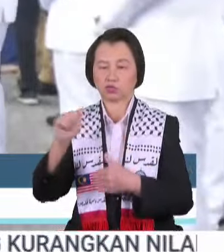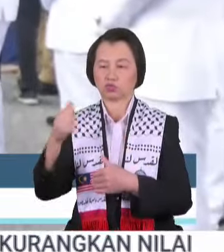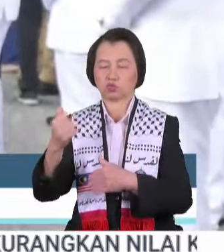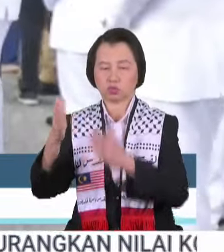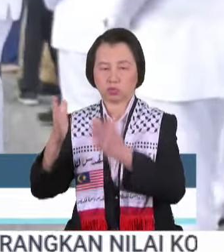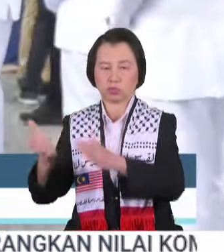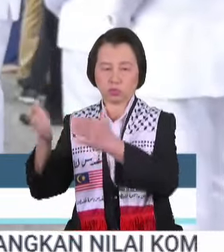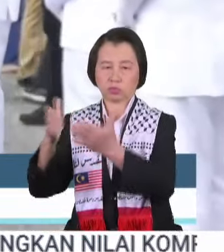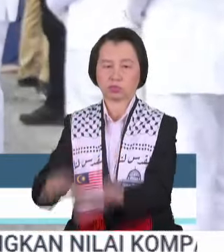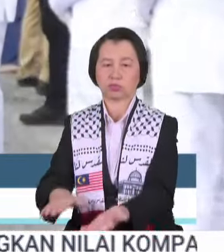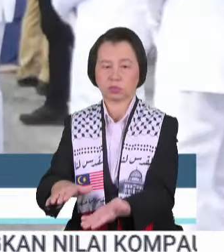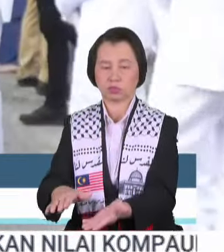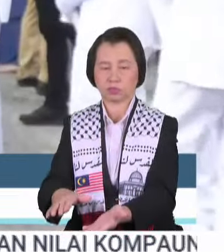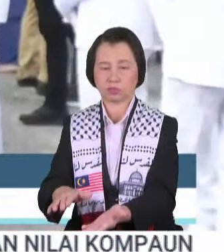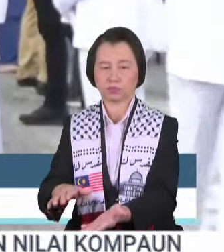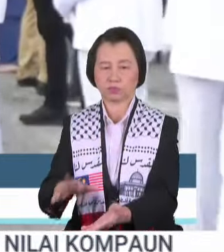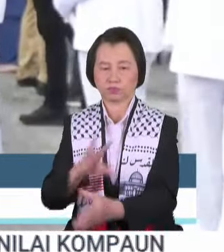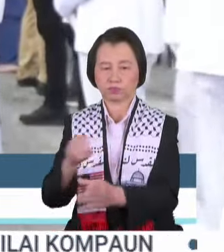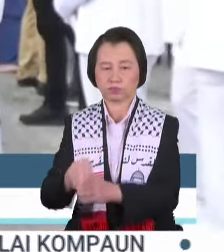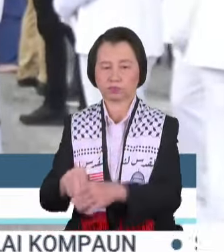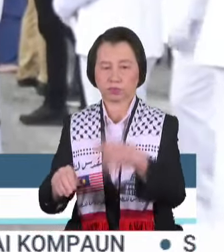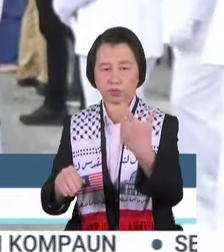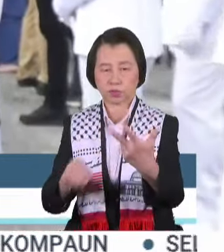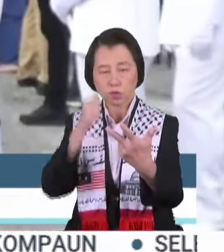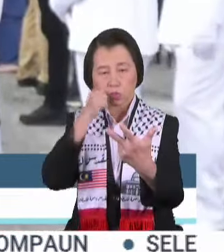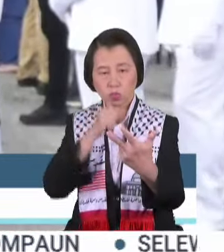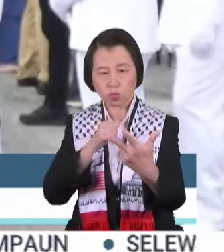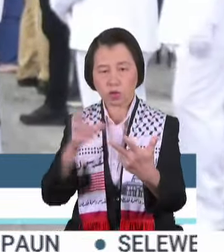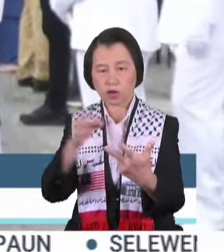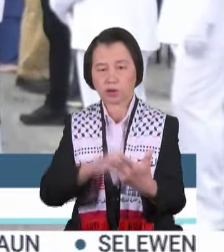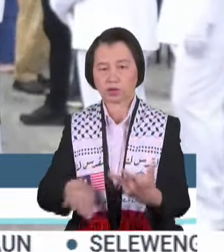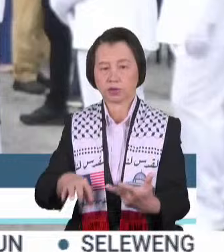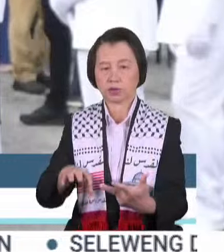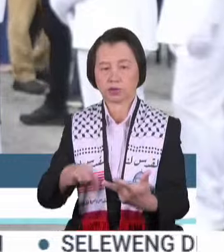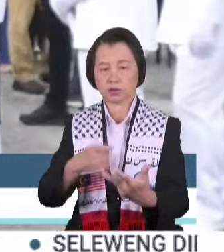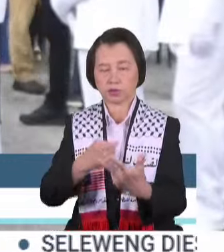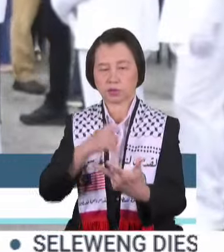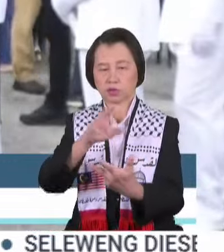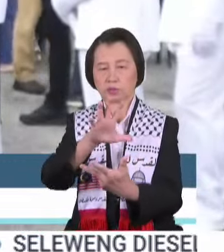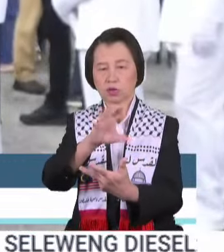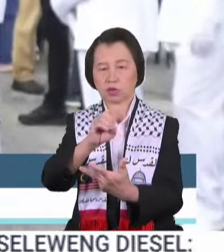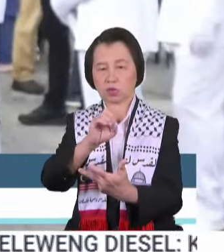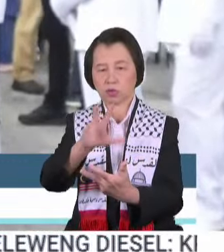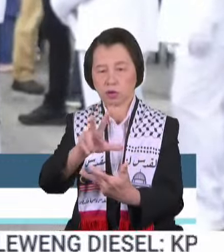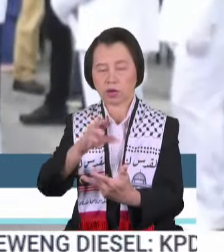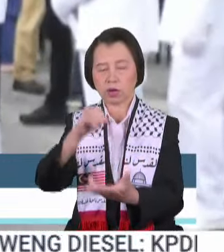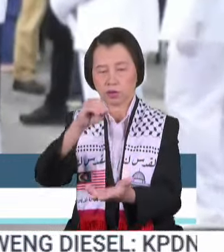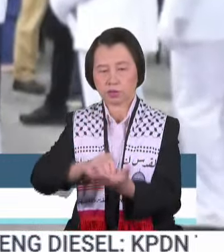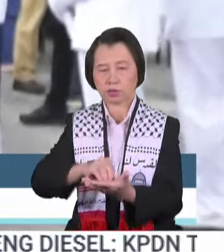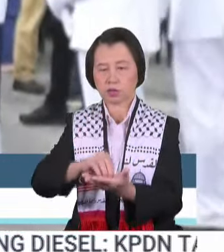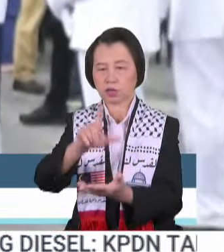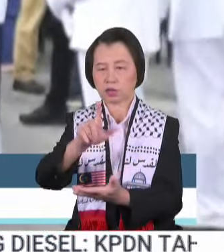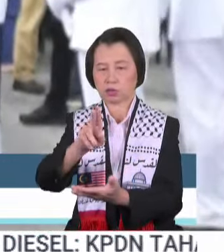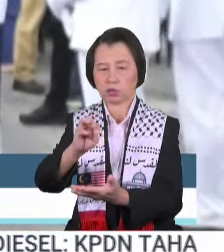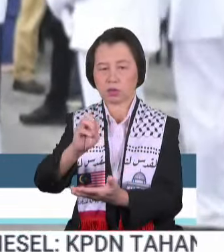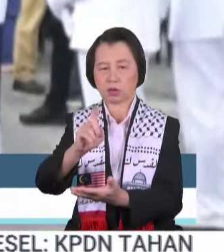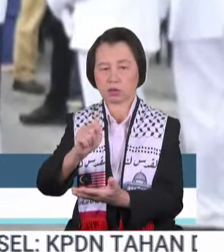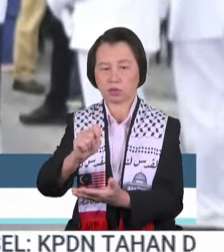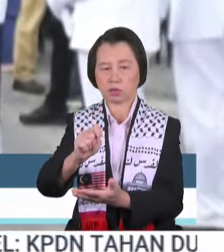10 pegawai dan anggota TLDM termasuk 3 wanita dari Skuadron 502 yang berpangkalan di Lumut